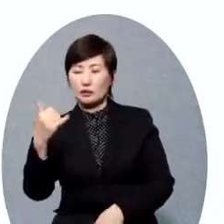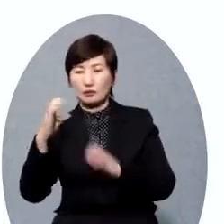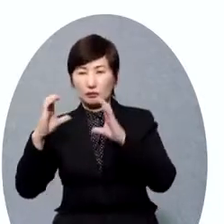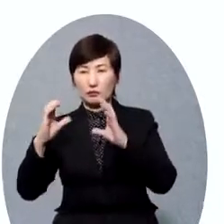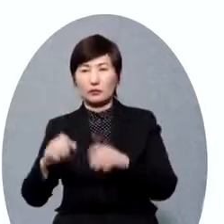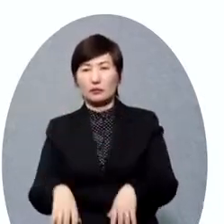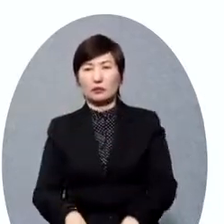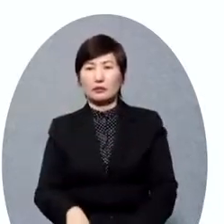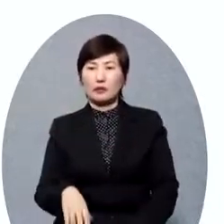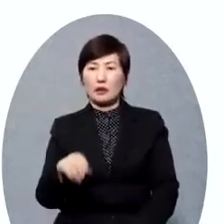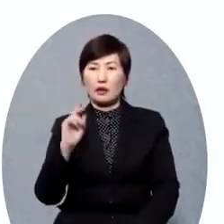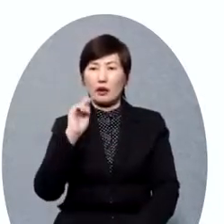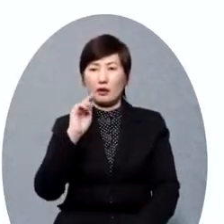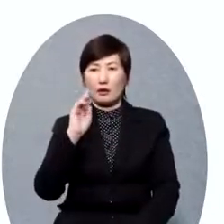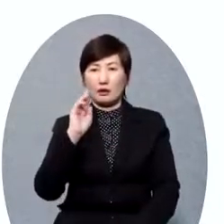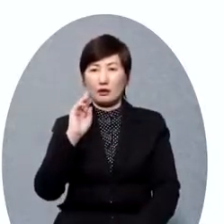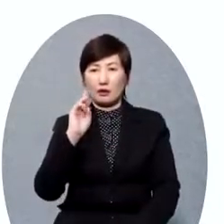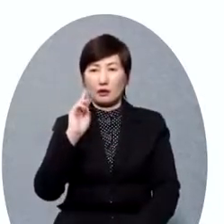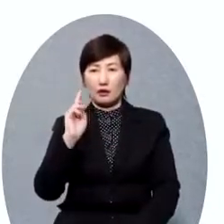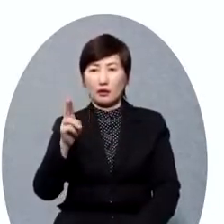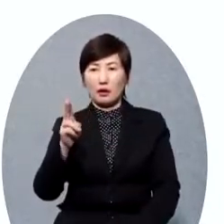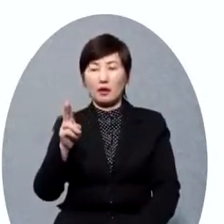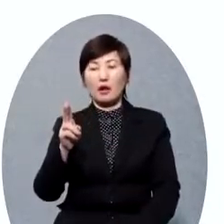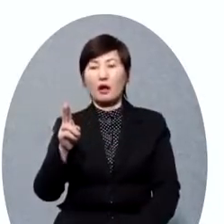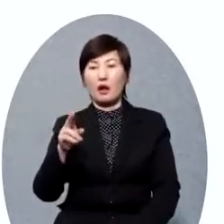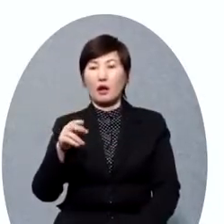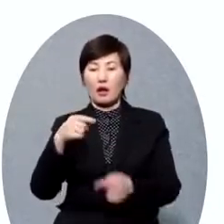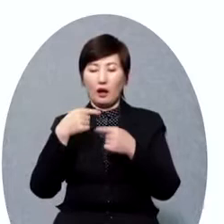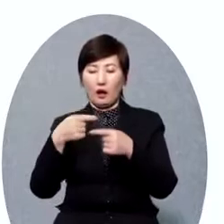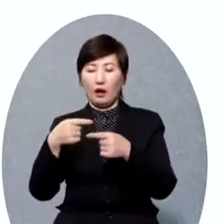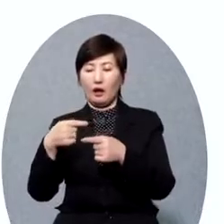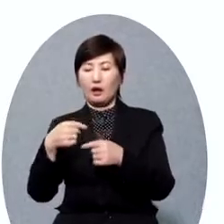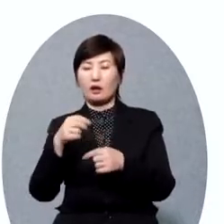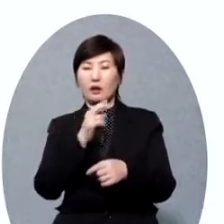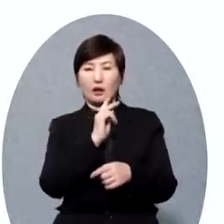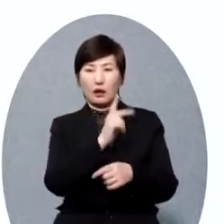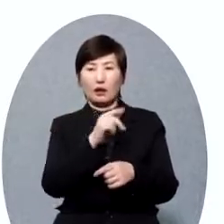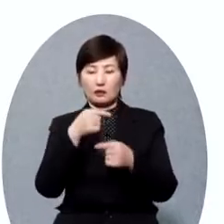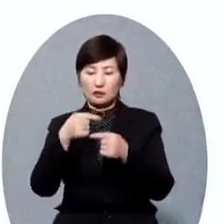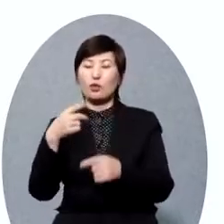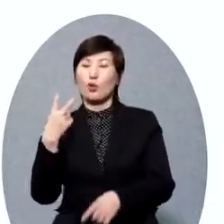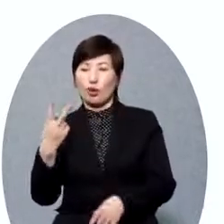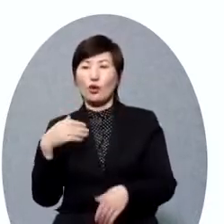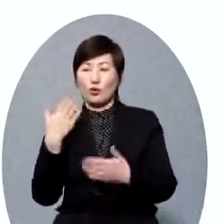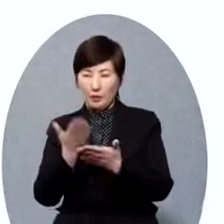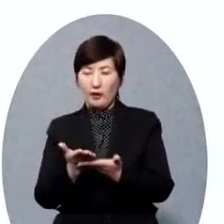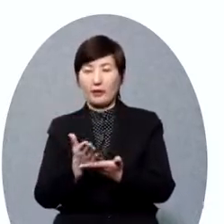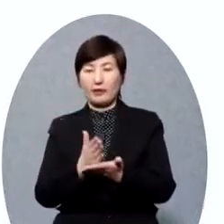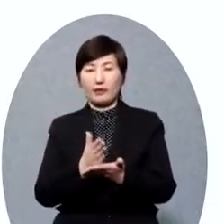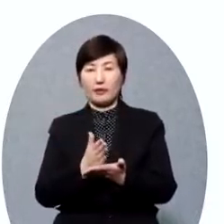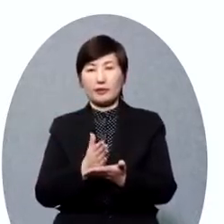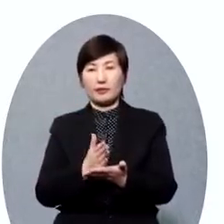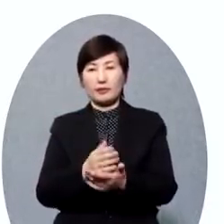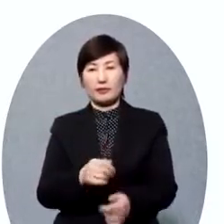5, y гэсэн 2 цэг тэр шулуун дээр өгдөөд мөн налалт нь өгдсөн байгаа